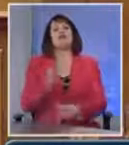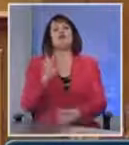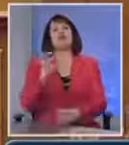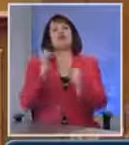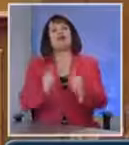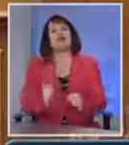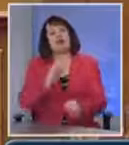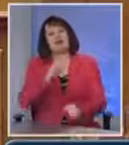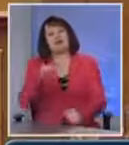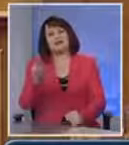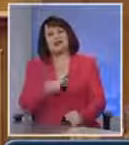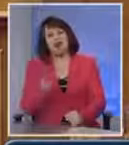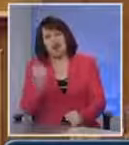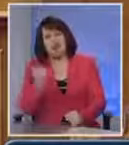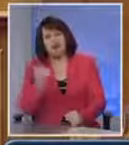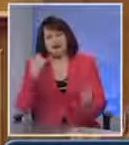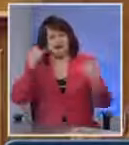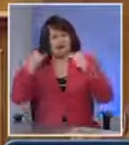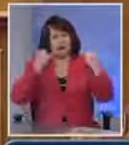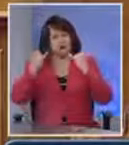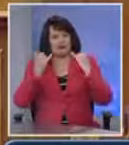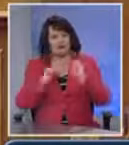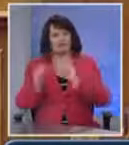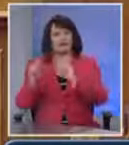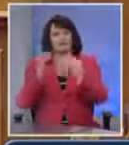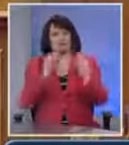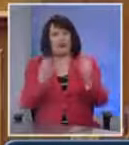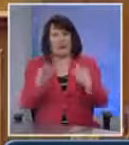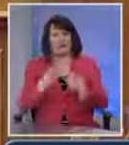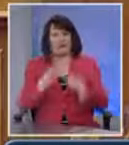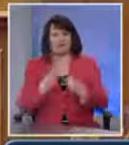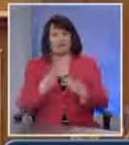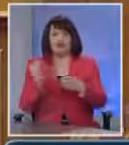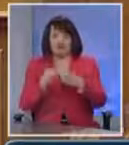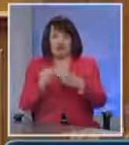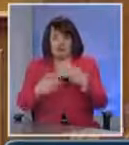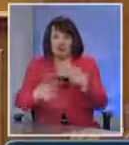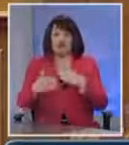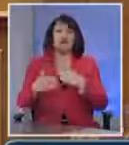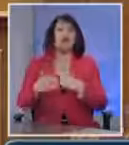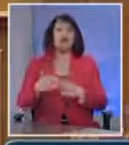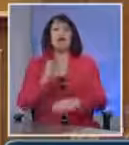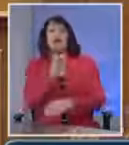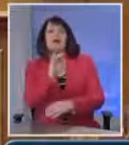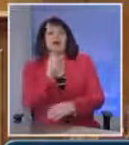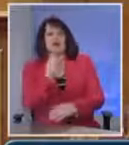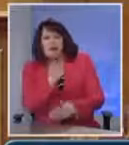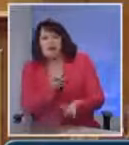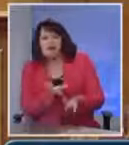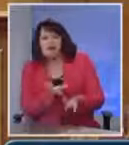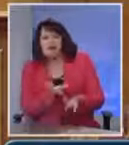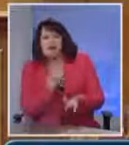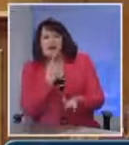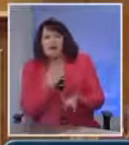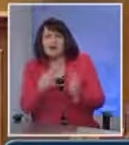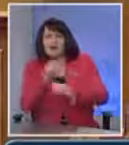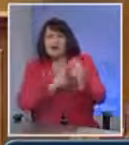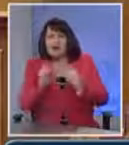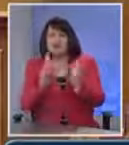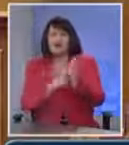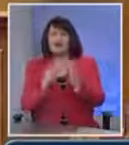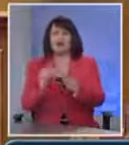Μάλιστα, στα τηλέφωνα που ενημερωθήκαμε ότι πάμε σε εκλογές, έθεσα το θέμα. Έχουμε πει ότι θα αλλάξουμε τον εκλογικό